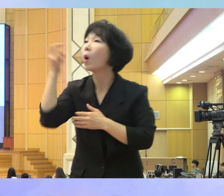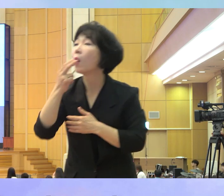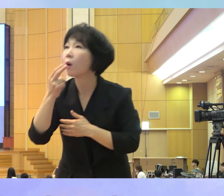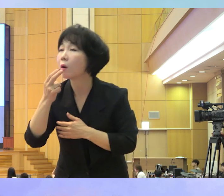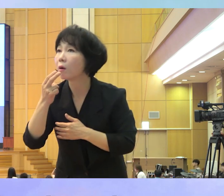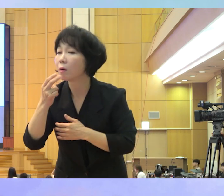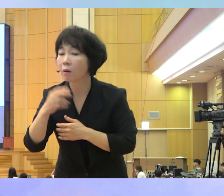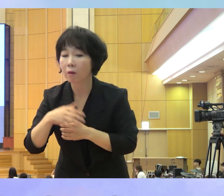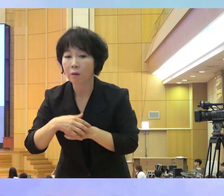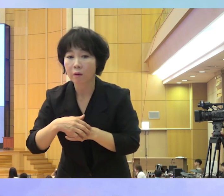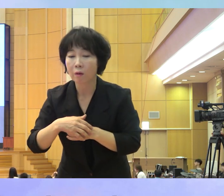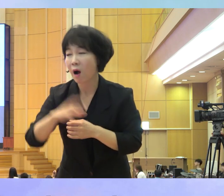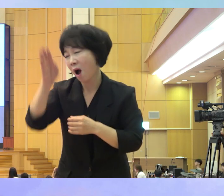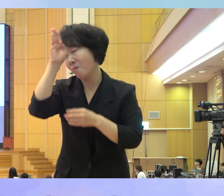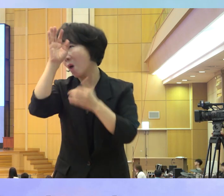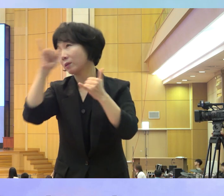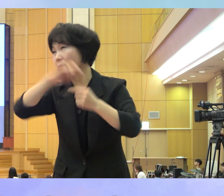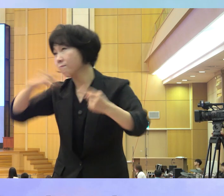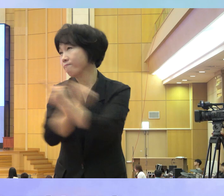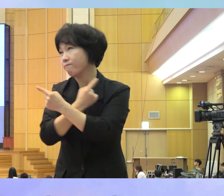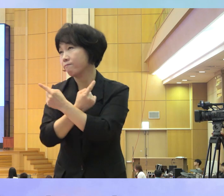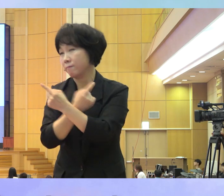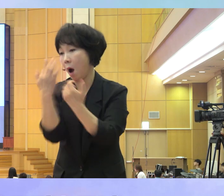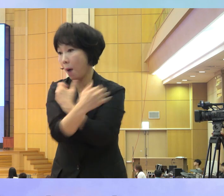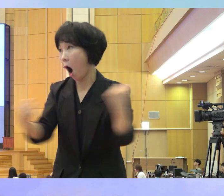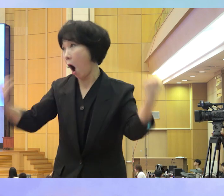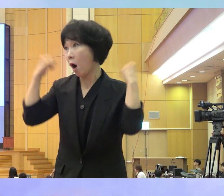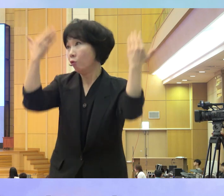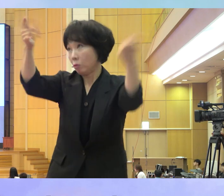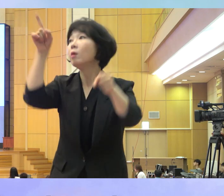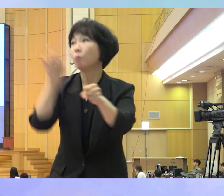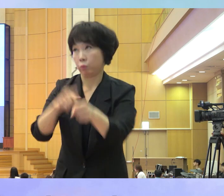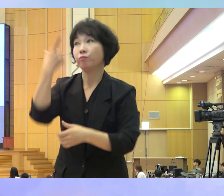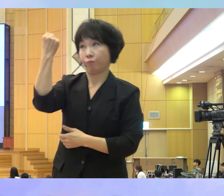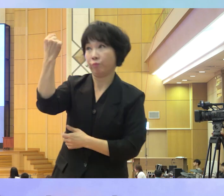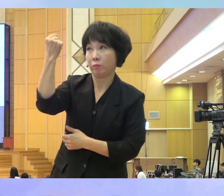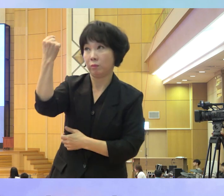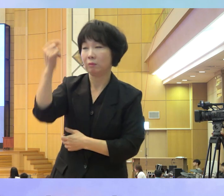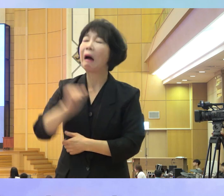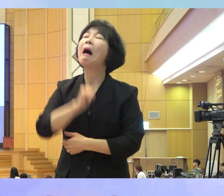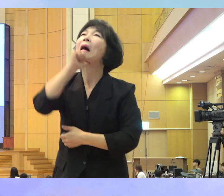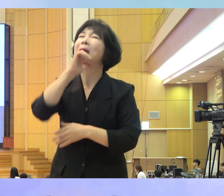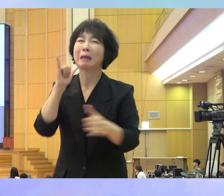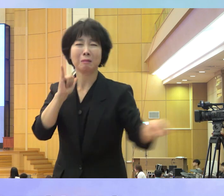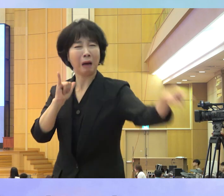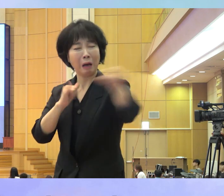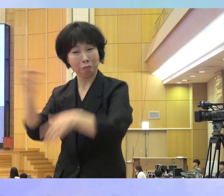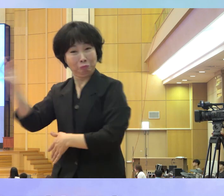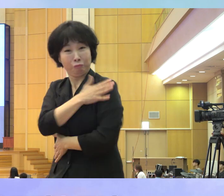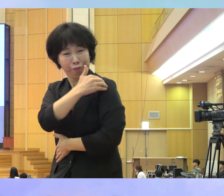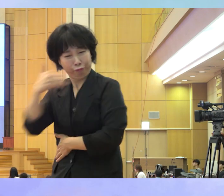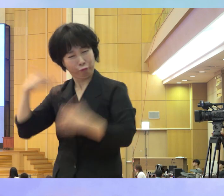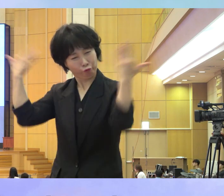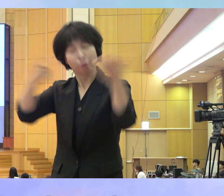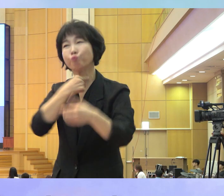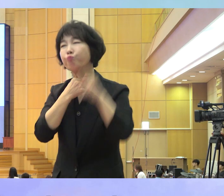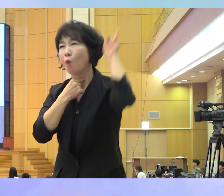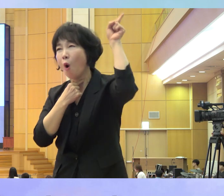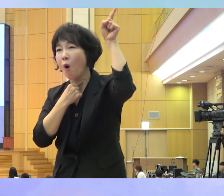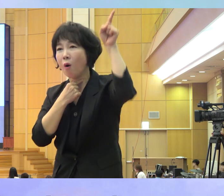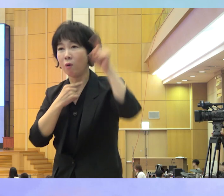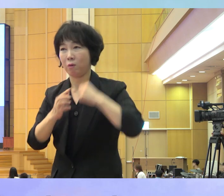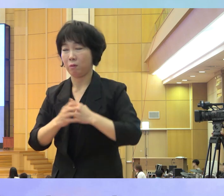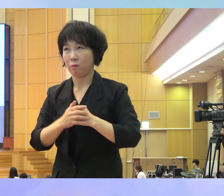그리고 병든 자를 치료하여 건강하게 하시고 가난한 사람은 부욕해 하시고